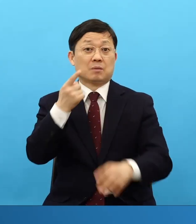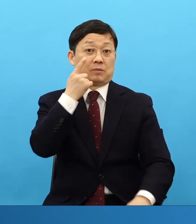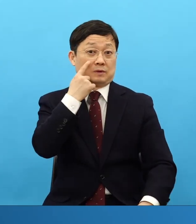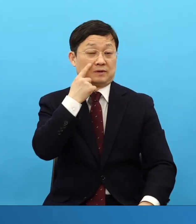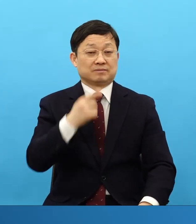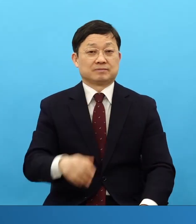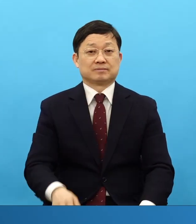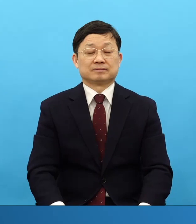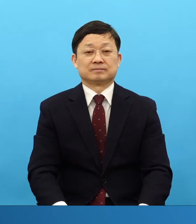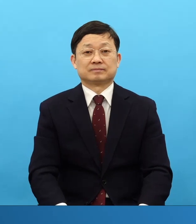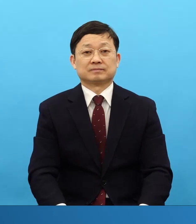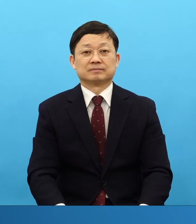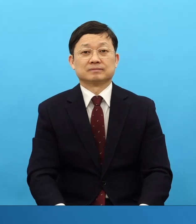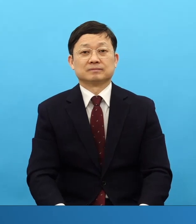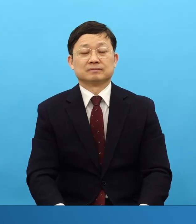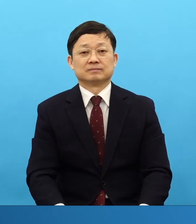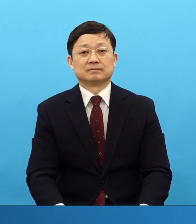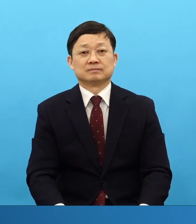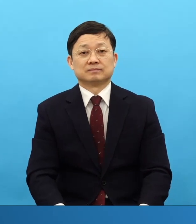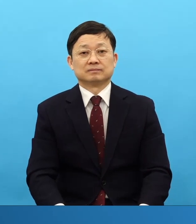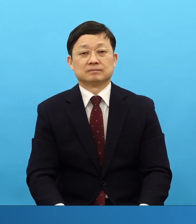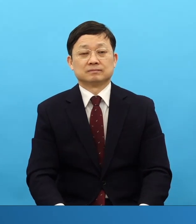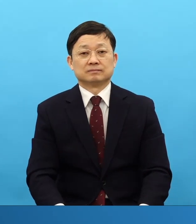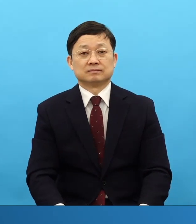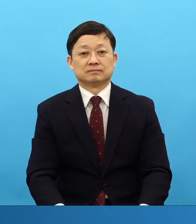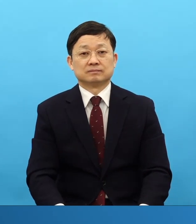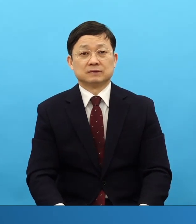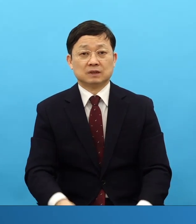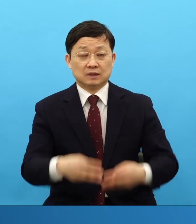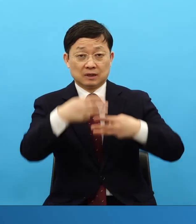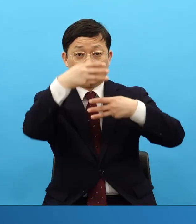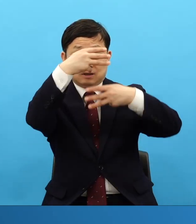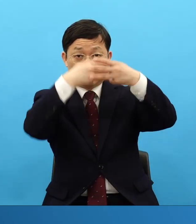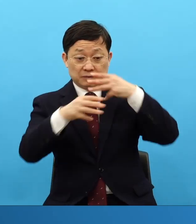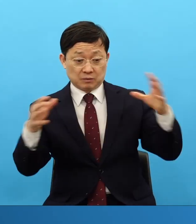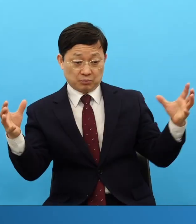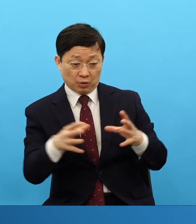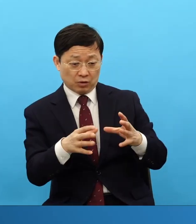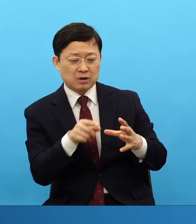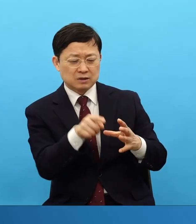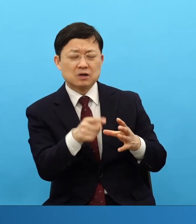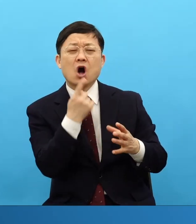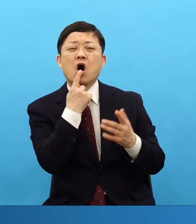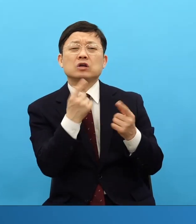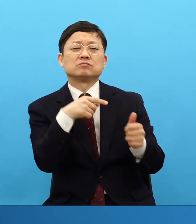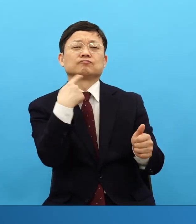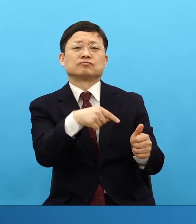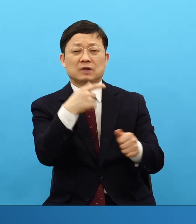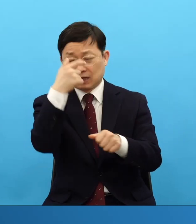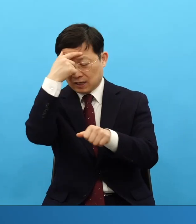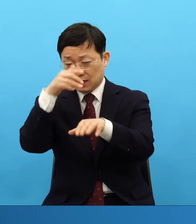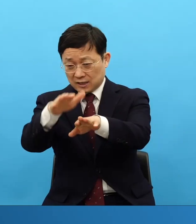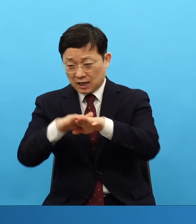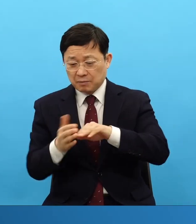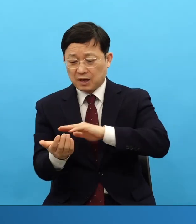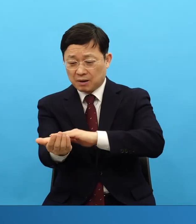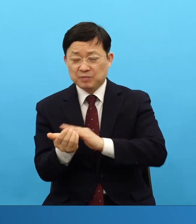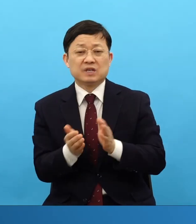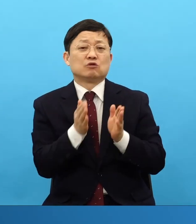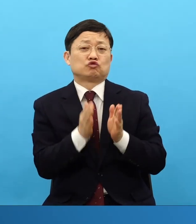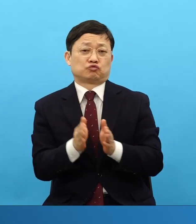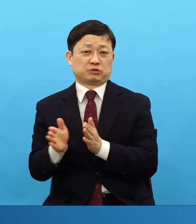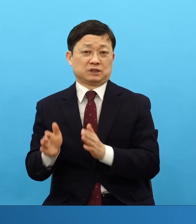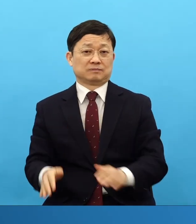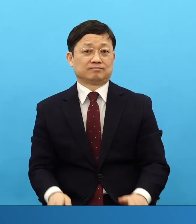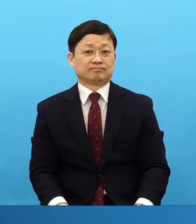ahead of time, prepare for the worship tomorrow. Prepare for the 아이들에게도 offering. 그래 가르쳐야 돼요. And you must teach this to the children as well. 예배 준비할 수 있도록 아이들에게